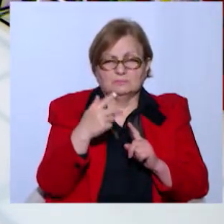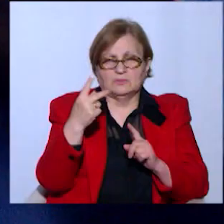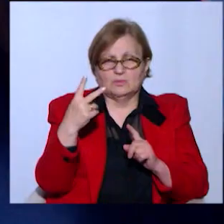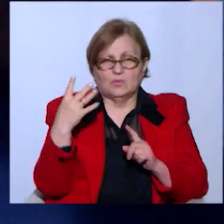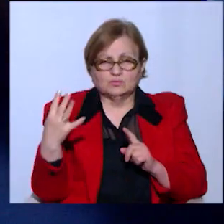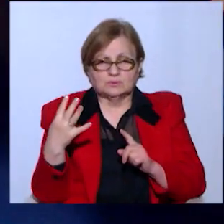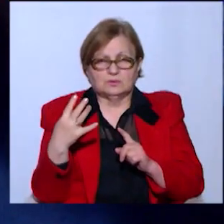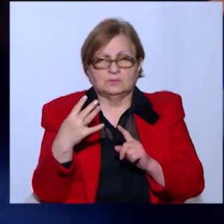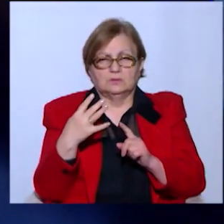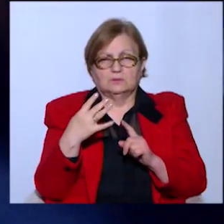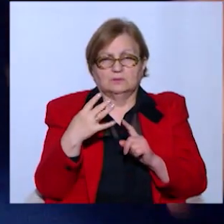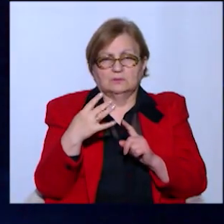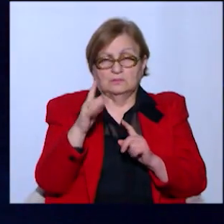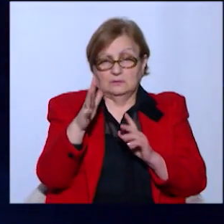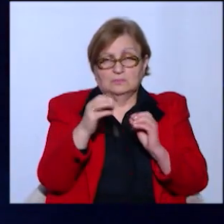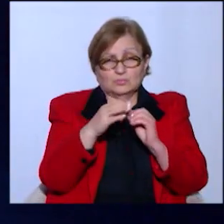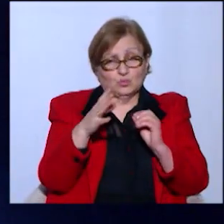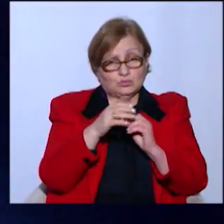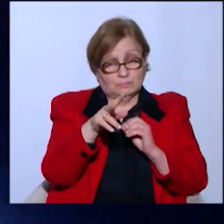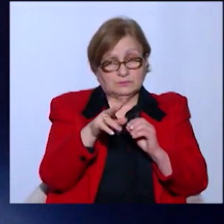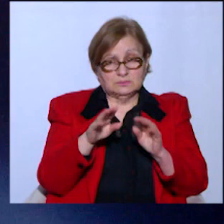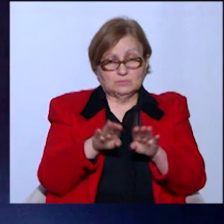B1+B2+B3+B4, ეს 15-ის ტოლია.